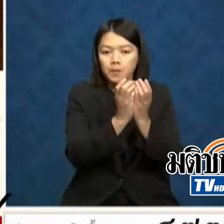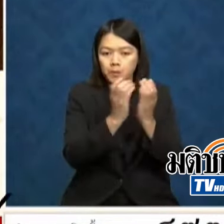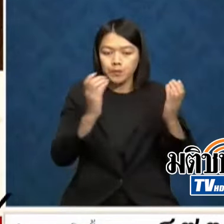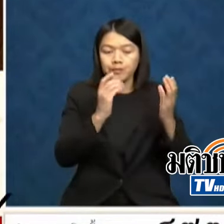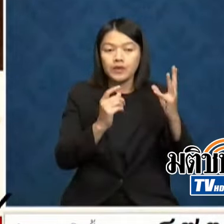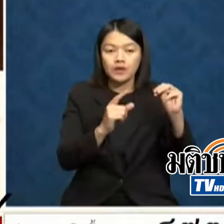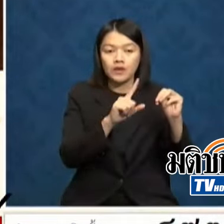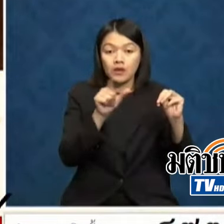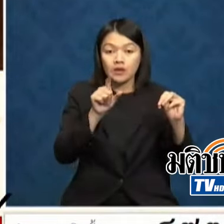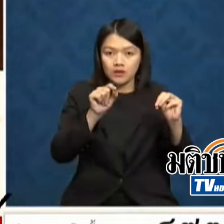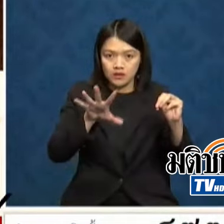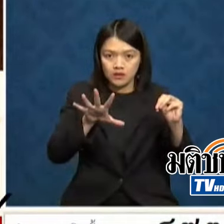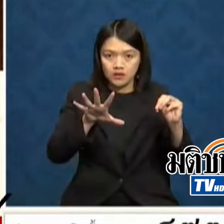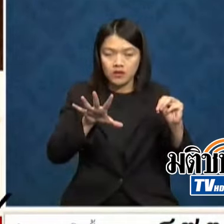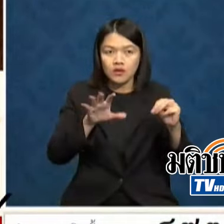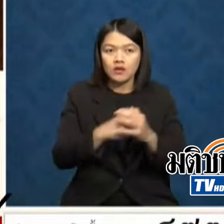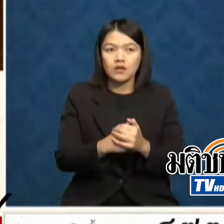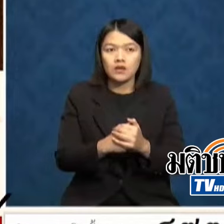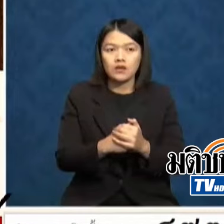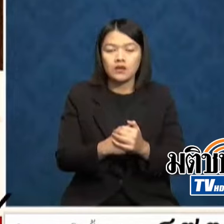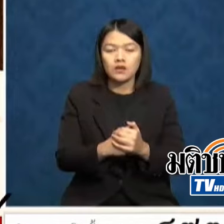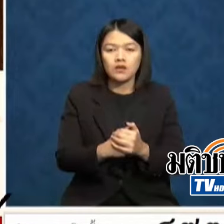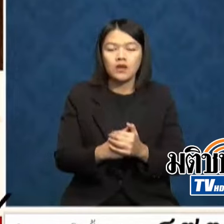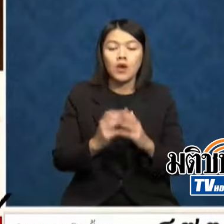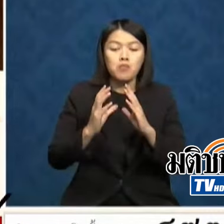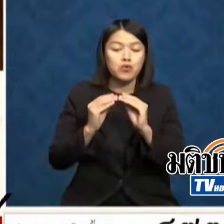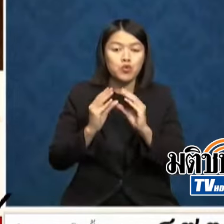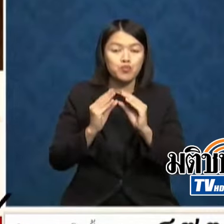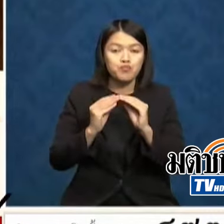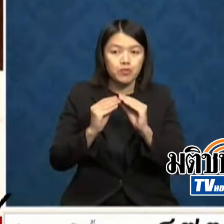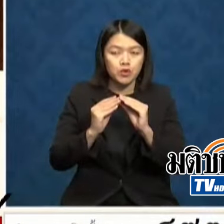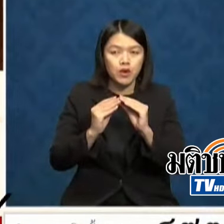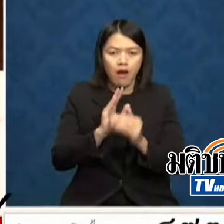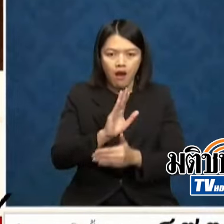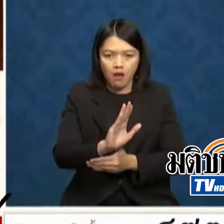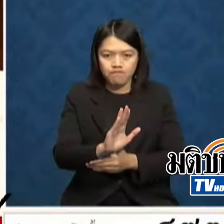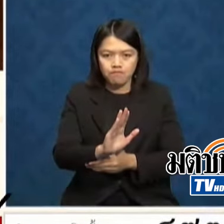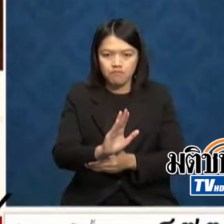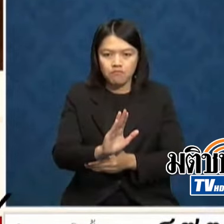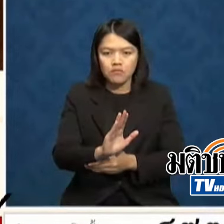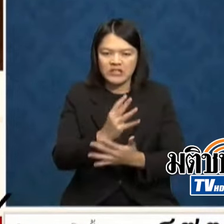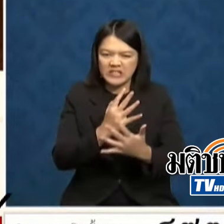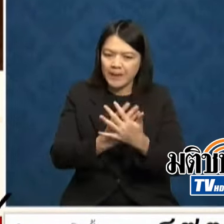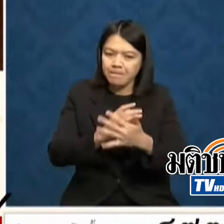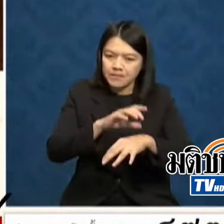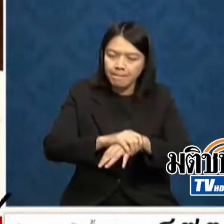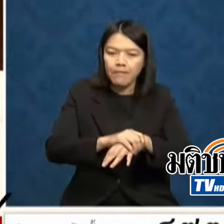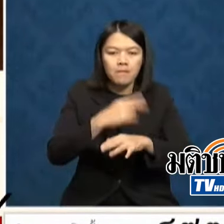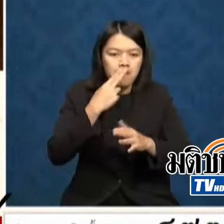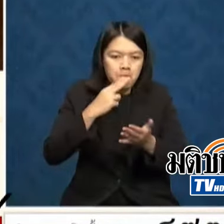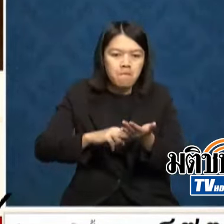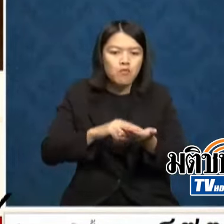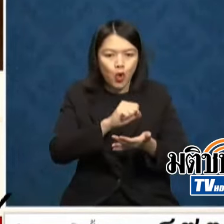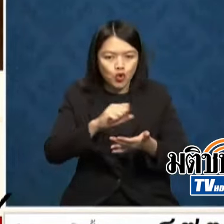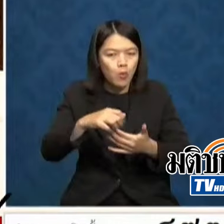าตรา125นะครับว่าในระหว่างสมัยประชุมนะครับห้ามมิให้จับคุมขังหรือหมายเรียกตัวสมา